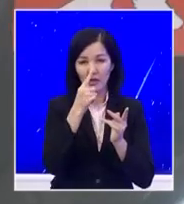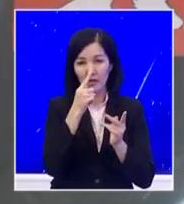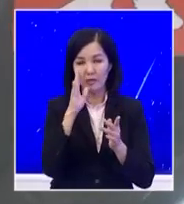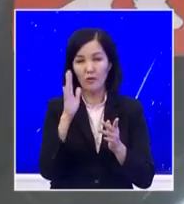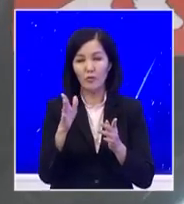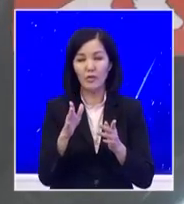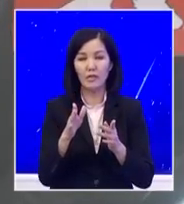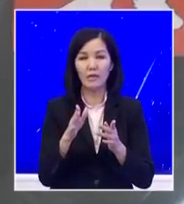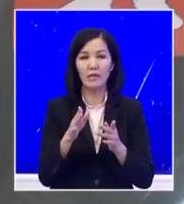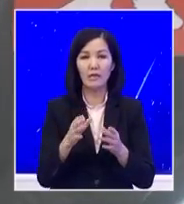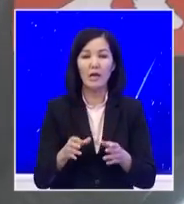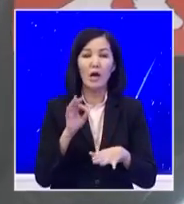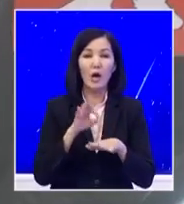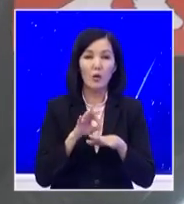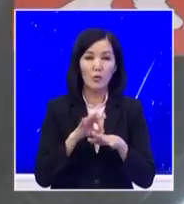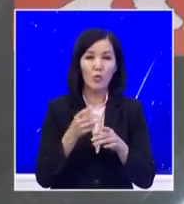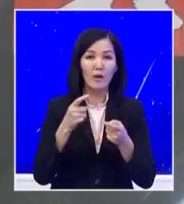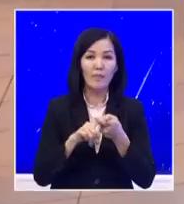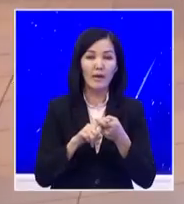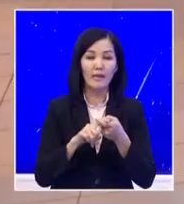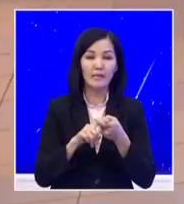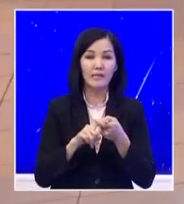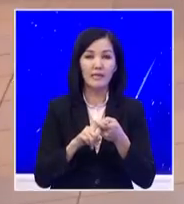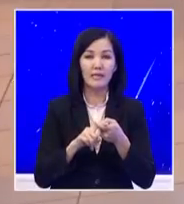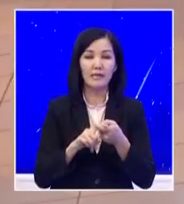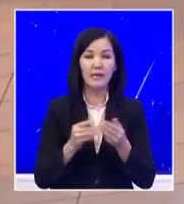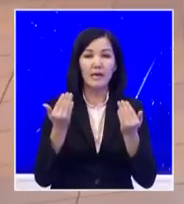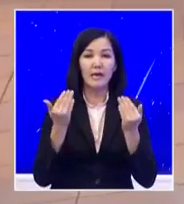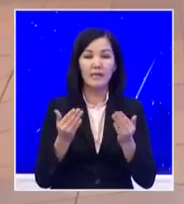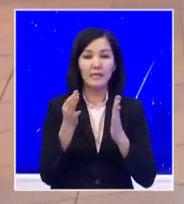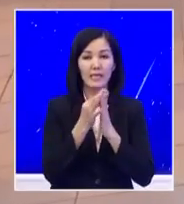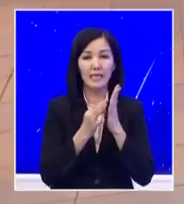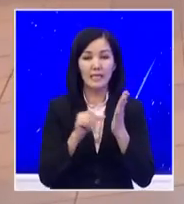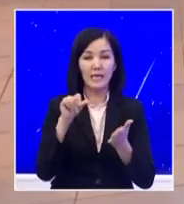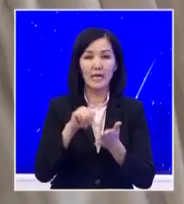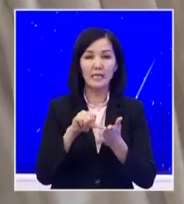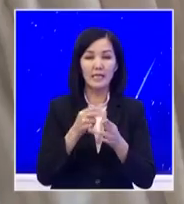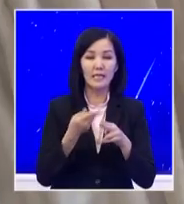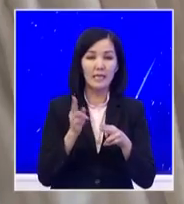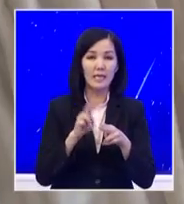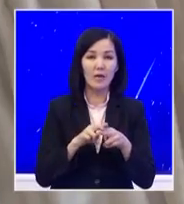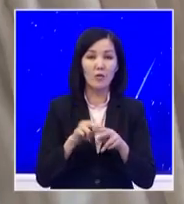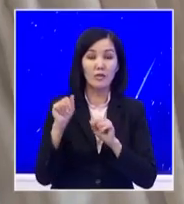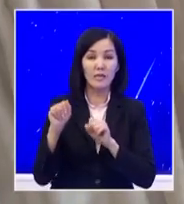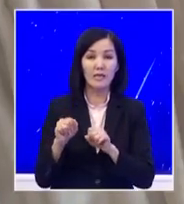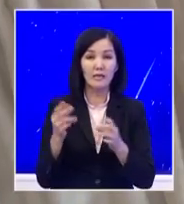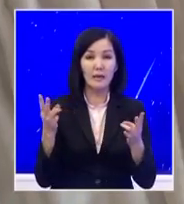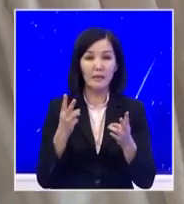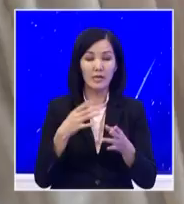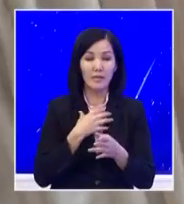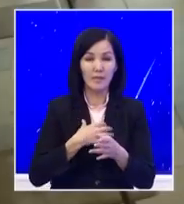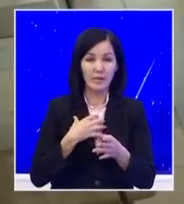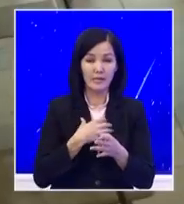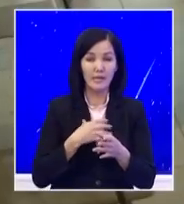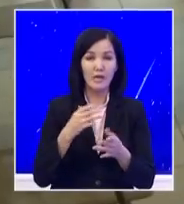Әрине елді жайлаған қауіпті індет бәсеңдемей тұрғанда тәуекел деп тест тапсыратындар үшін ең әуелі сақтық шаралары маңызды.